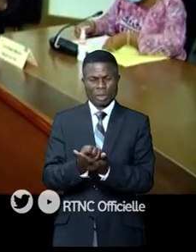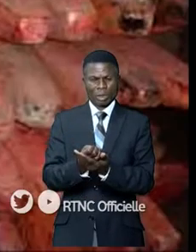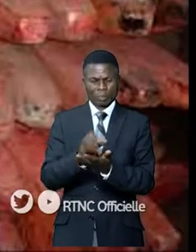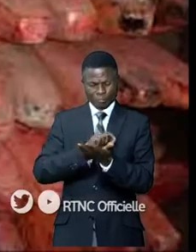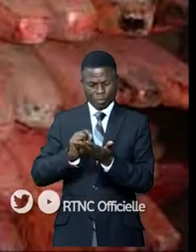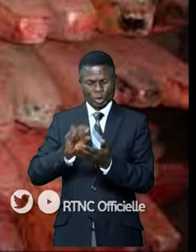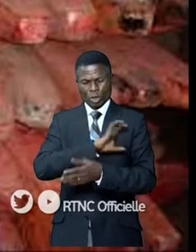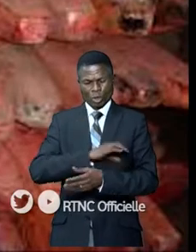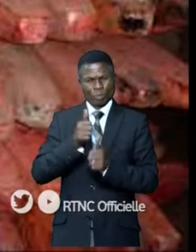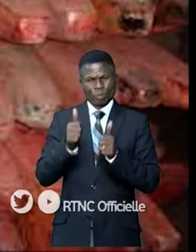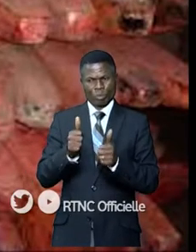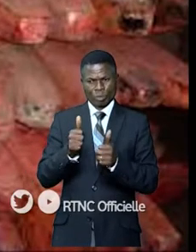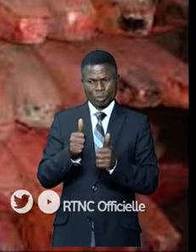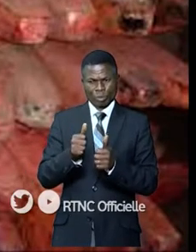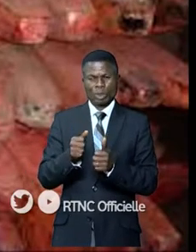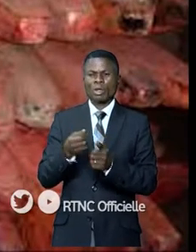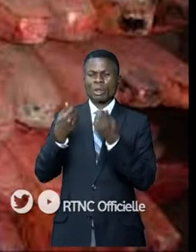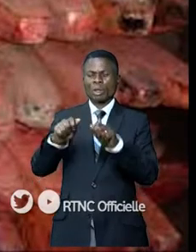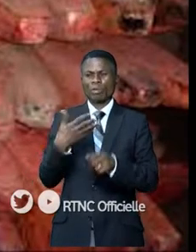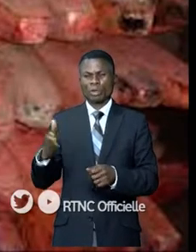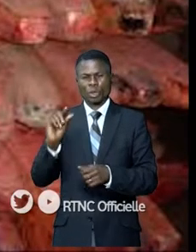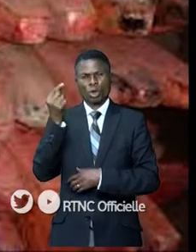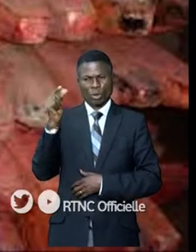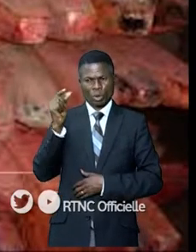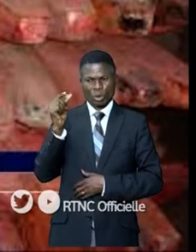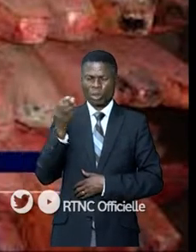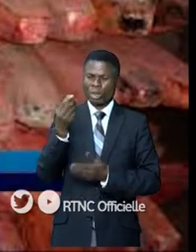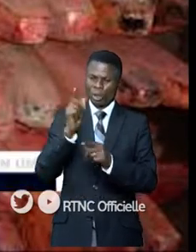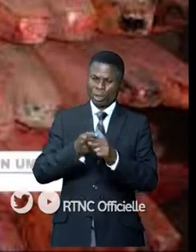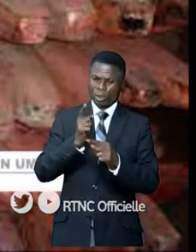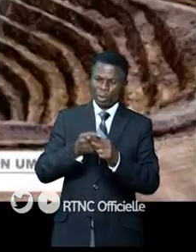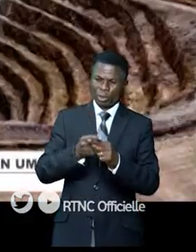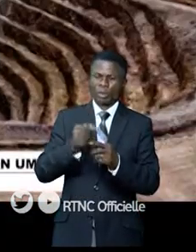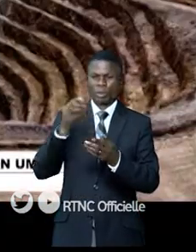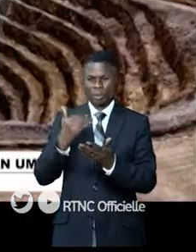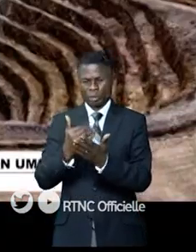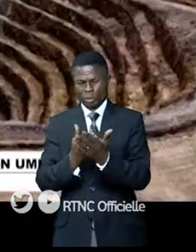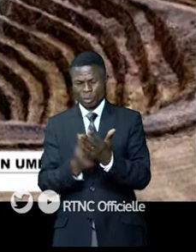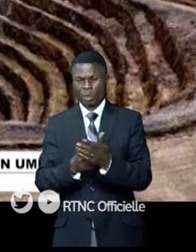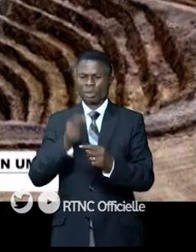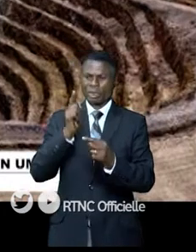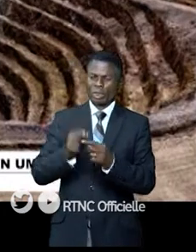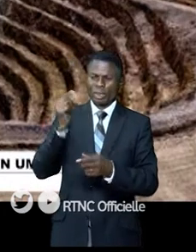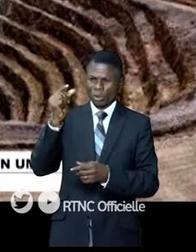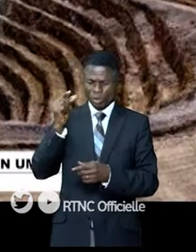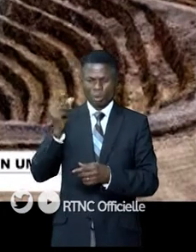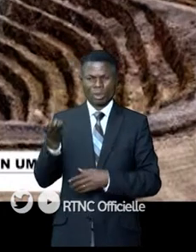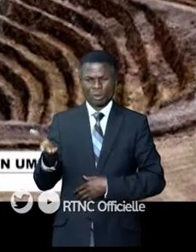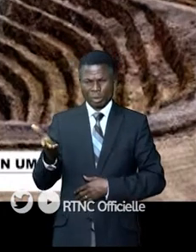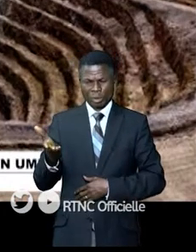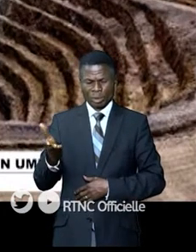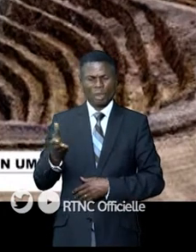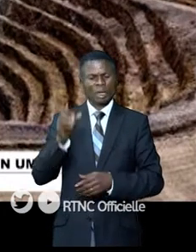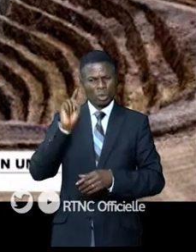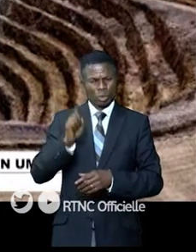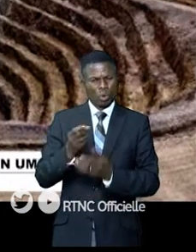bon comportement des prix de certains produits miniers, comme le cuivre, le cobalt, l'étain, le diamant et l'or, ce qui